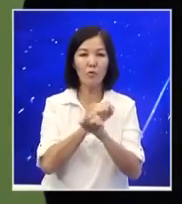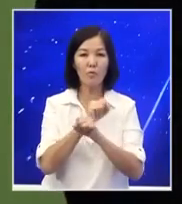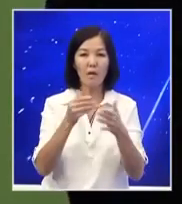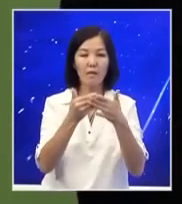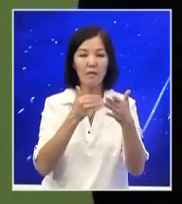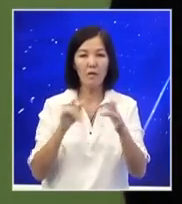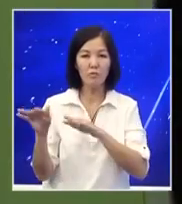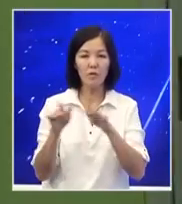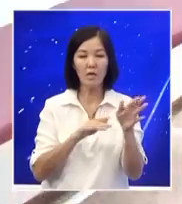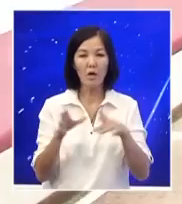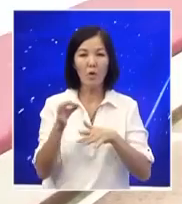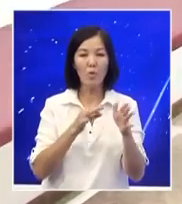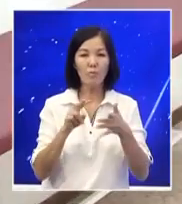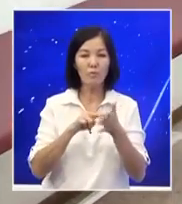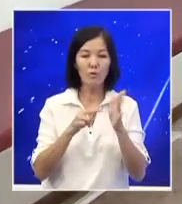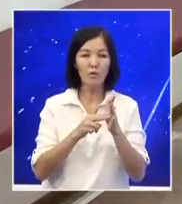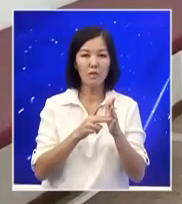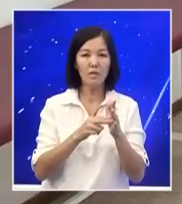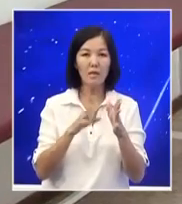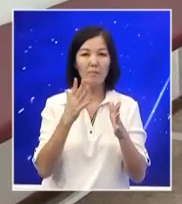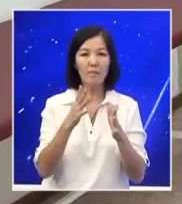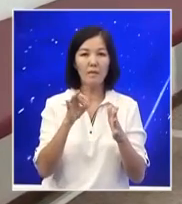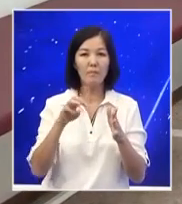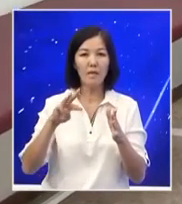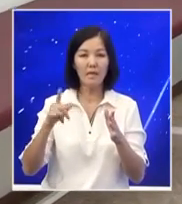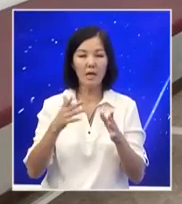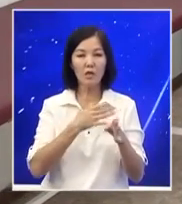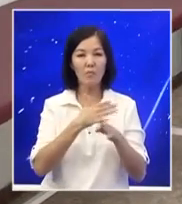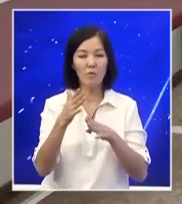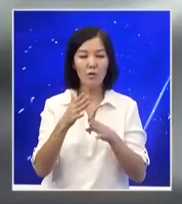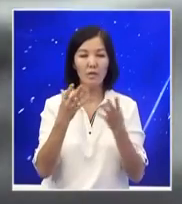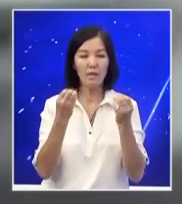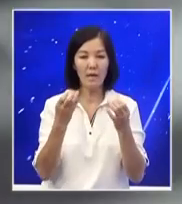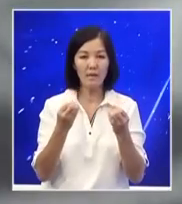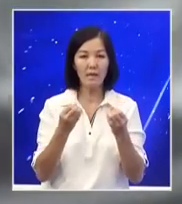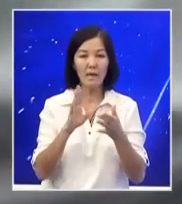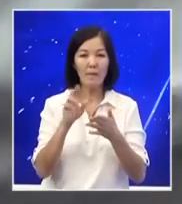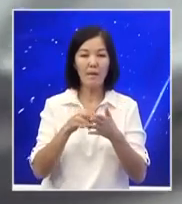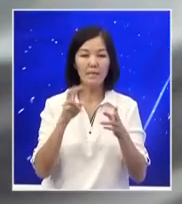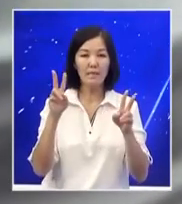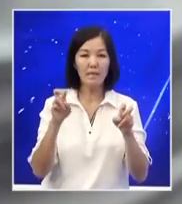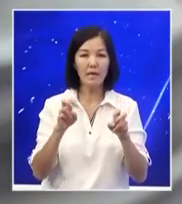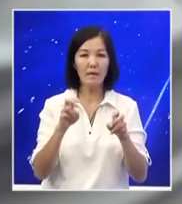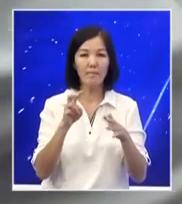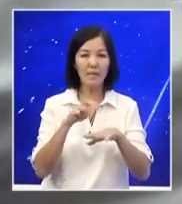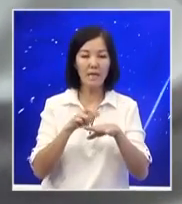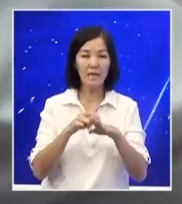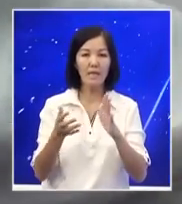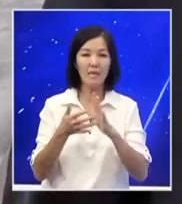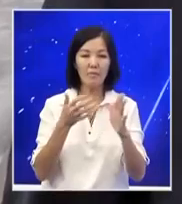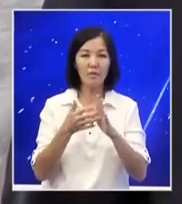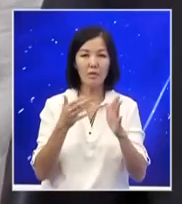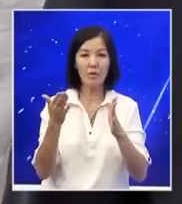алдын алу шараларына облыстық бюджеттен 5 миллиард теңге қаржы бөлінген. Сонымен қоса басты мәселе дәрігер тапшылығы да